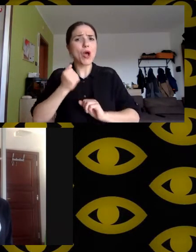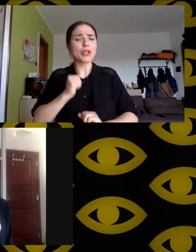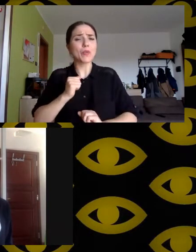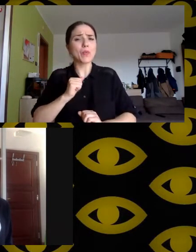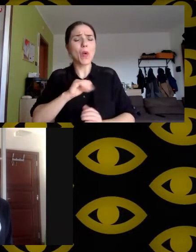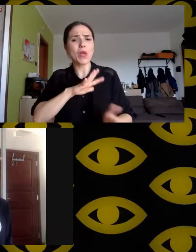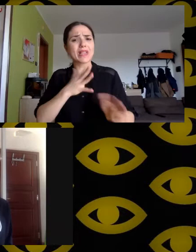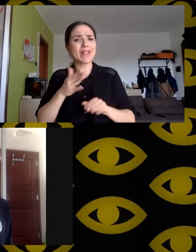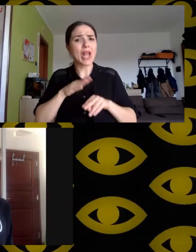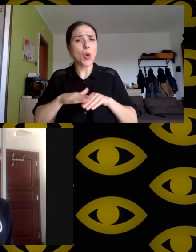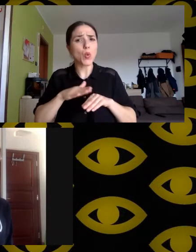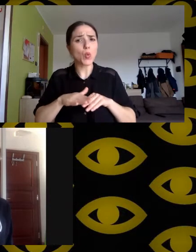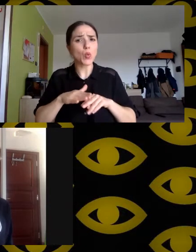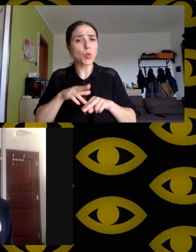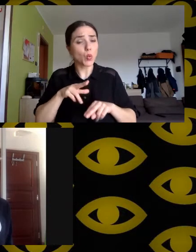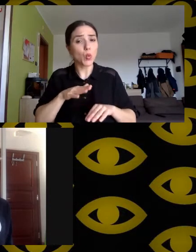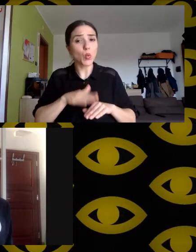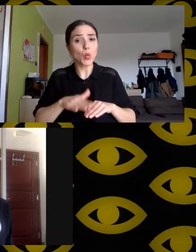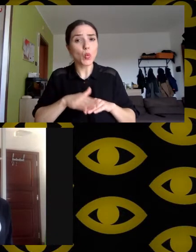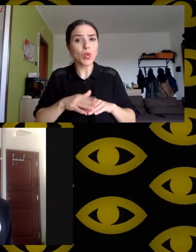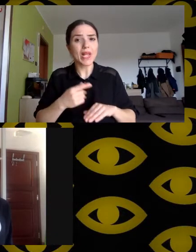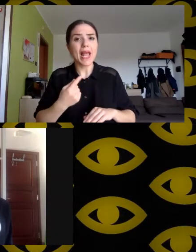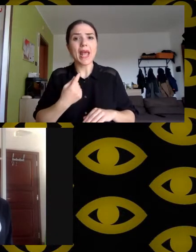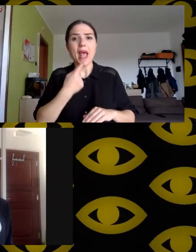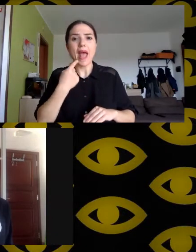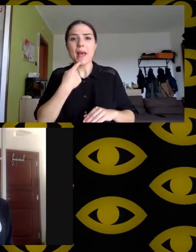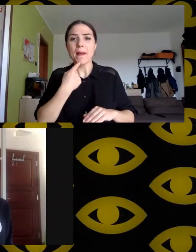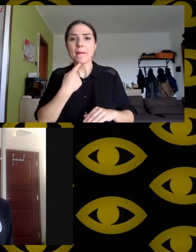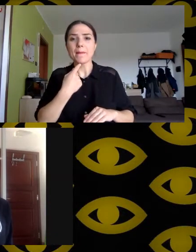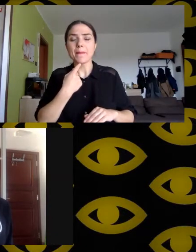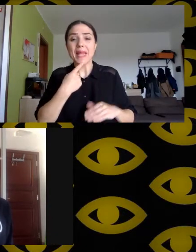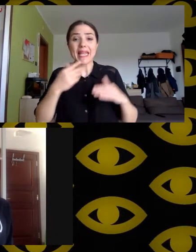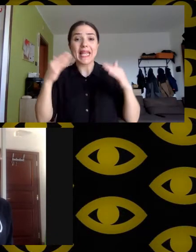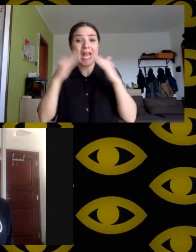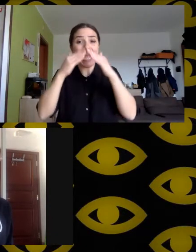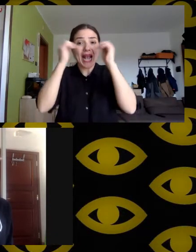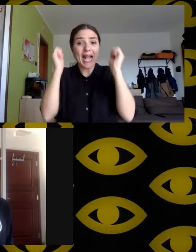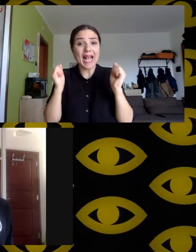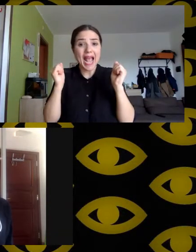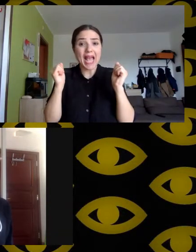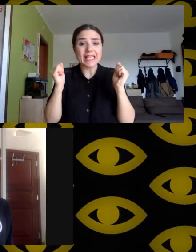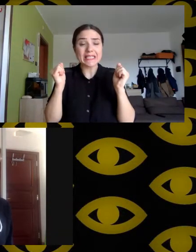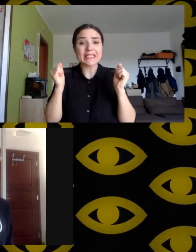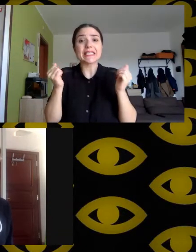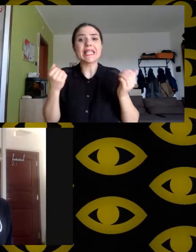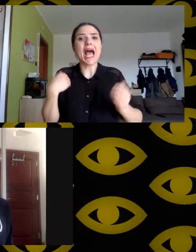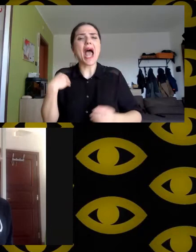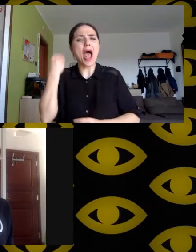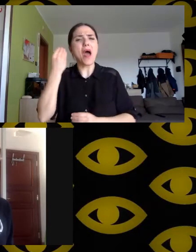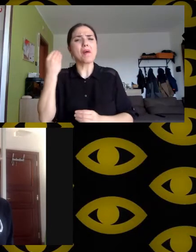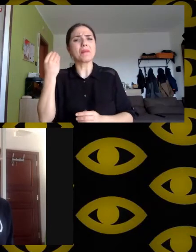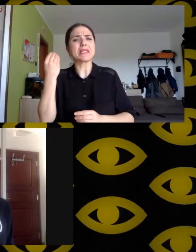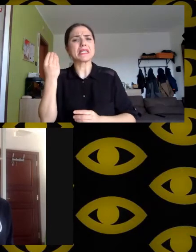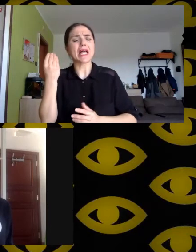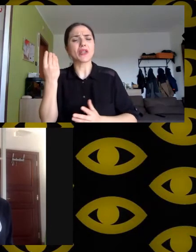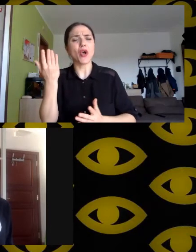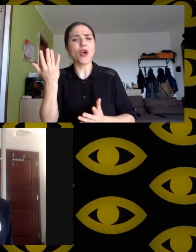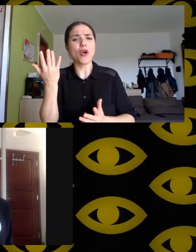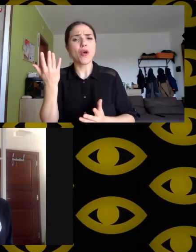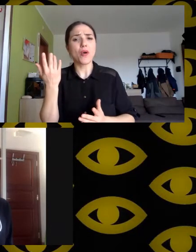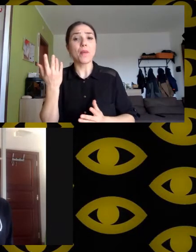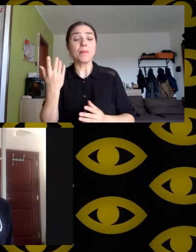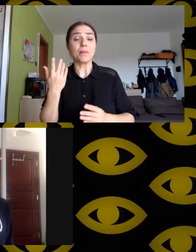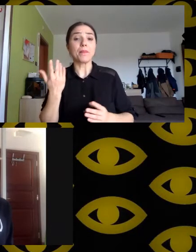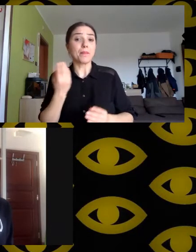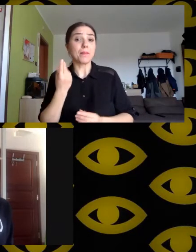che sono a casa, che ancora lo sport non l'hanno mai utilizzato realmente come metodo, e perché credo che sia anche questo un grande